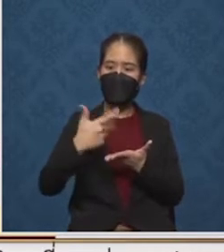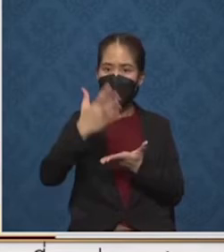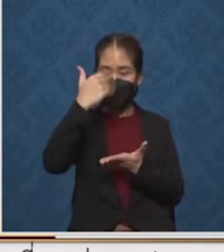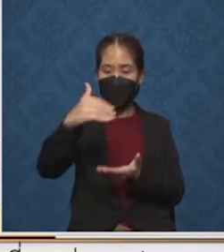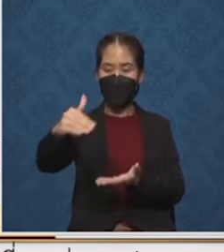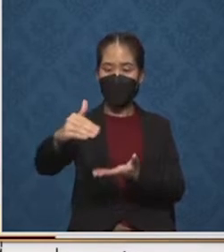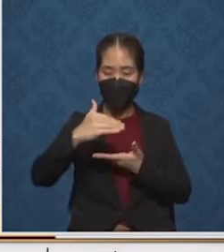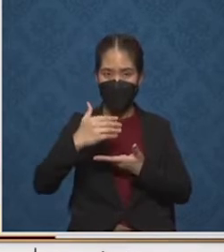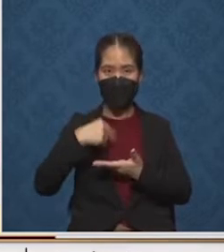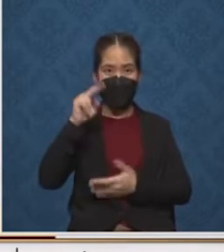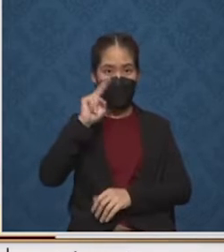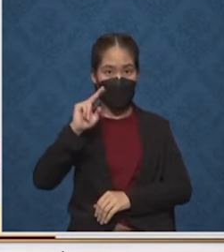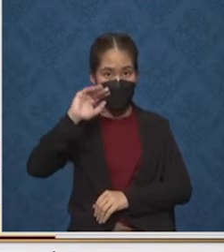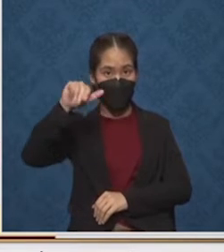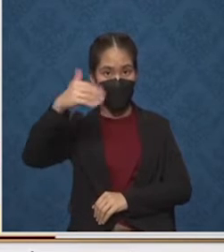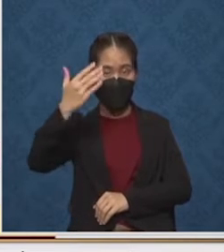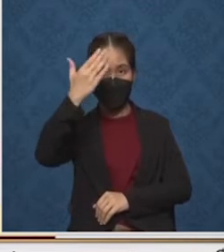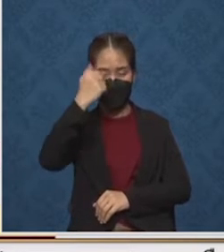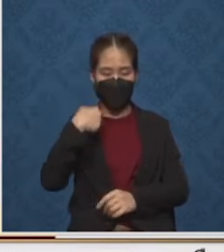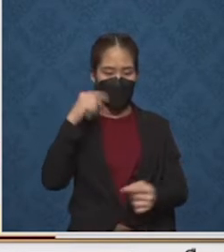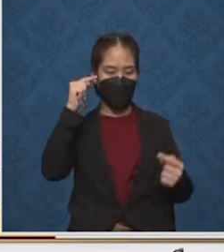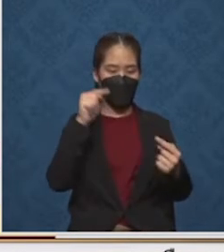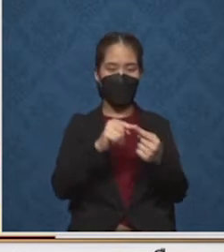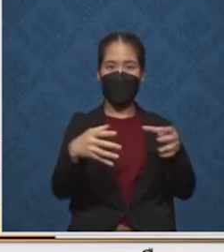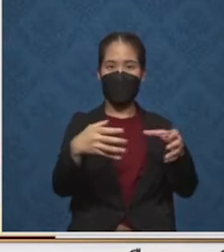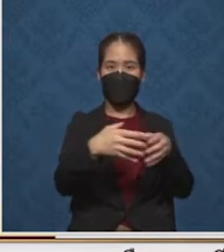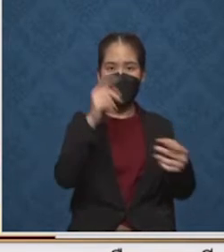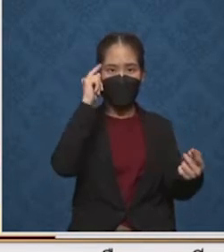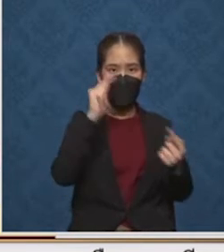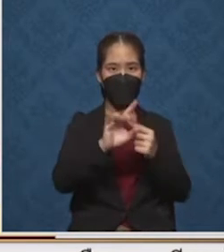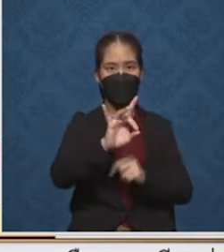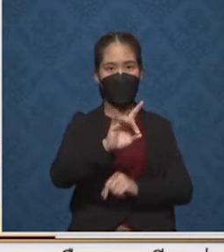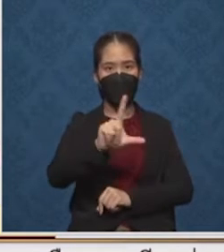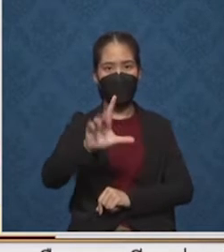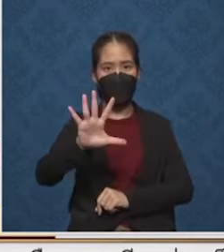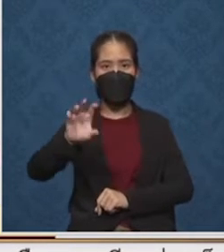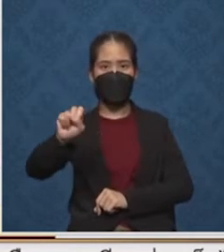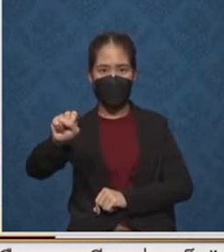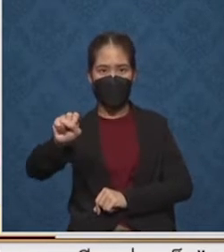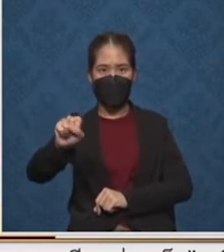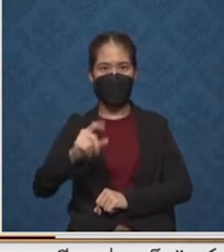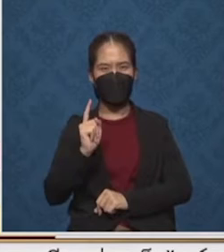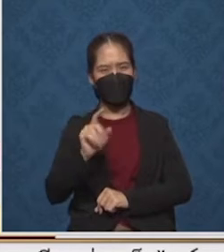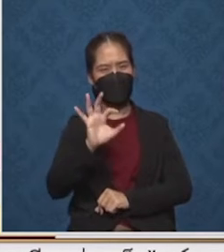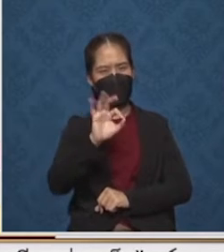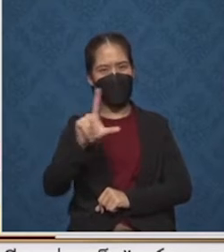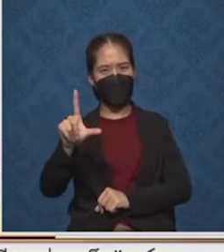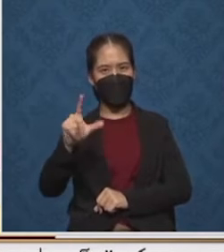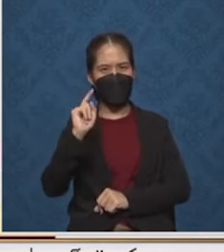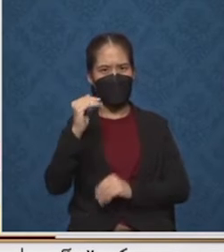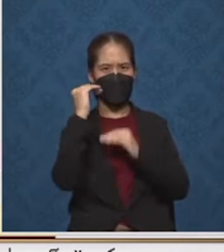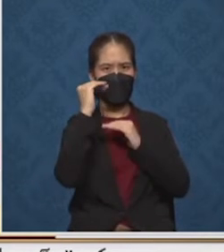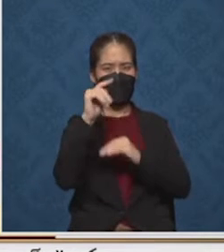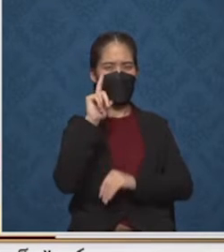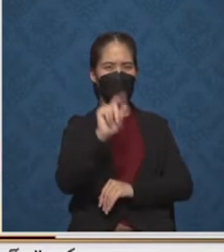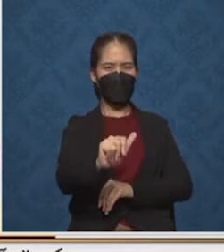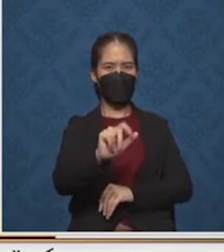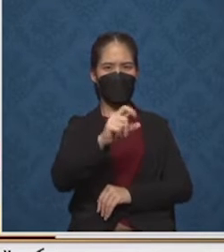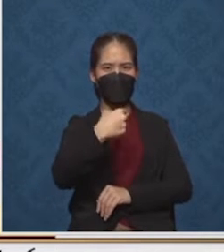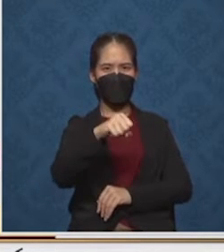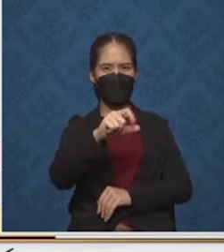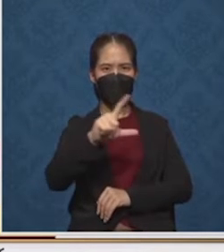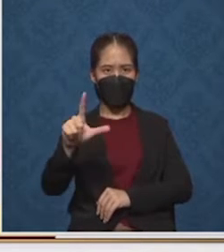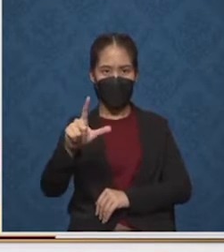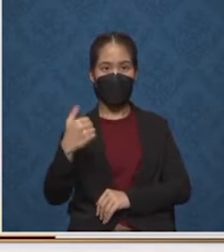ในช่วงแรกสำหรับโปรหมายแปดล้านห้าแสนคนเก้าล้านด้วยนะครับจริงๆสิบล้าน 1ล้าน